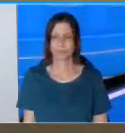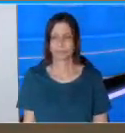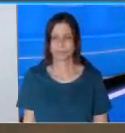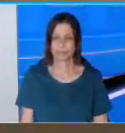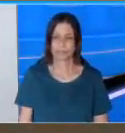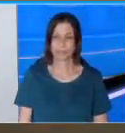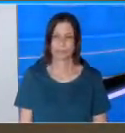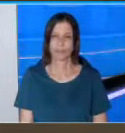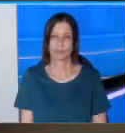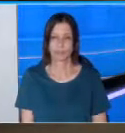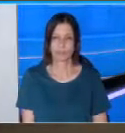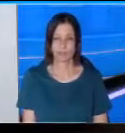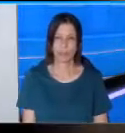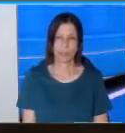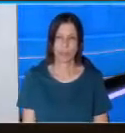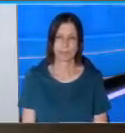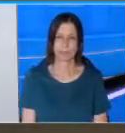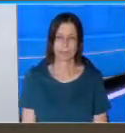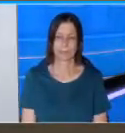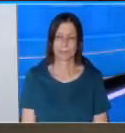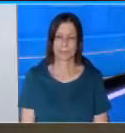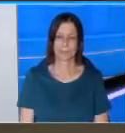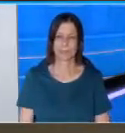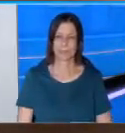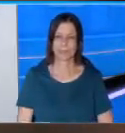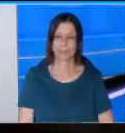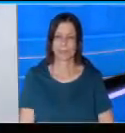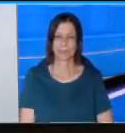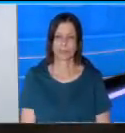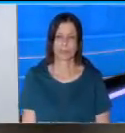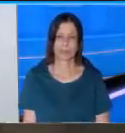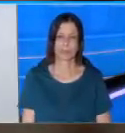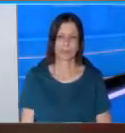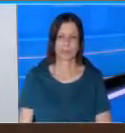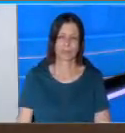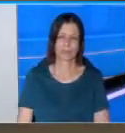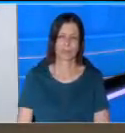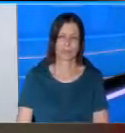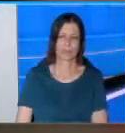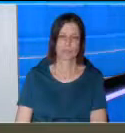Guys,